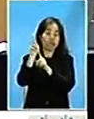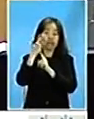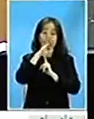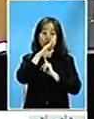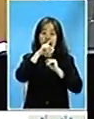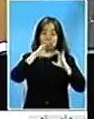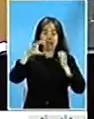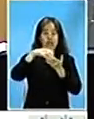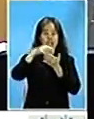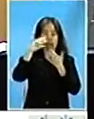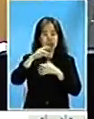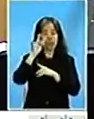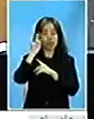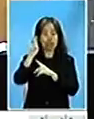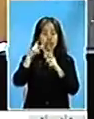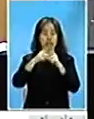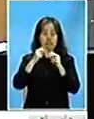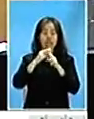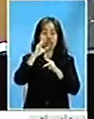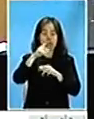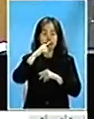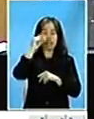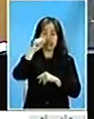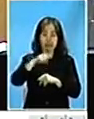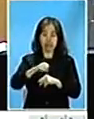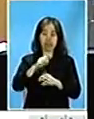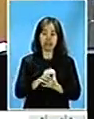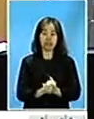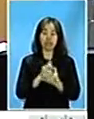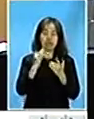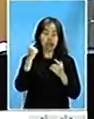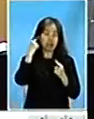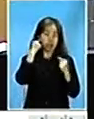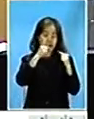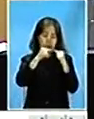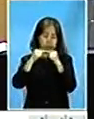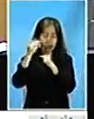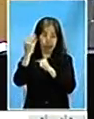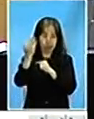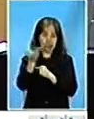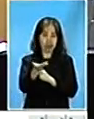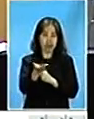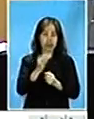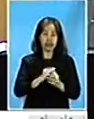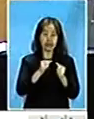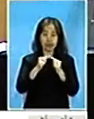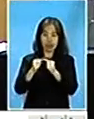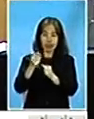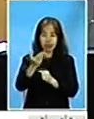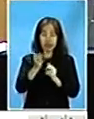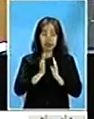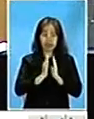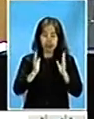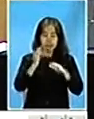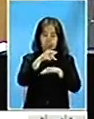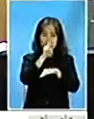ถลงแล้วว่าเขากู้ก็เรื่องข้อเท็จจริงก็ฟังยุติอย่างนั้นเดี๋ยวฟังต่อให้จบนะเชิญต่อคุณหมอ ครับขอบคุณครับท่านประธาน